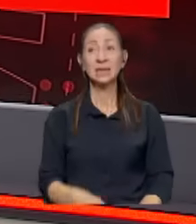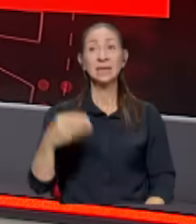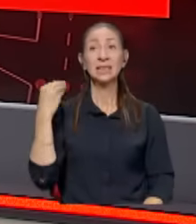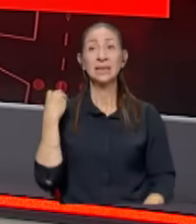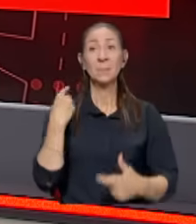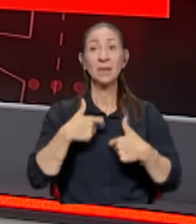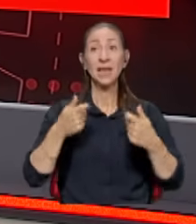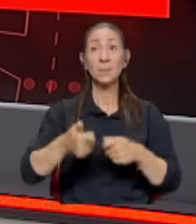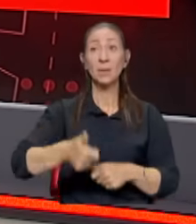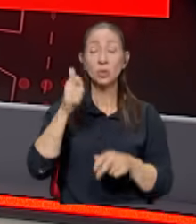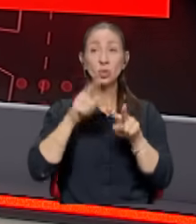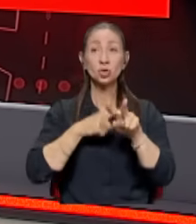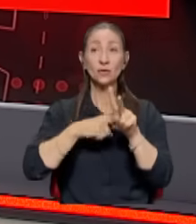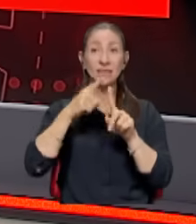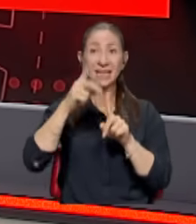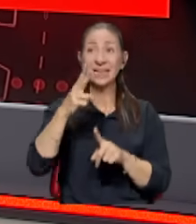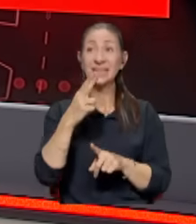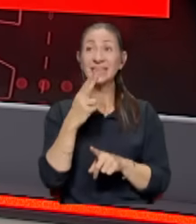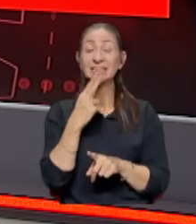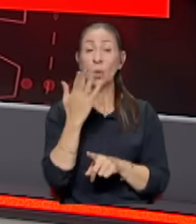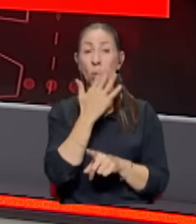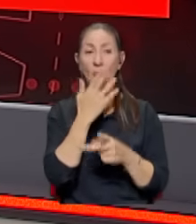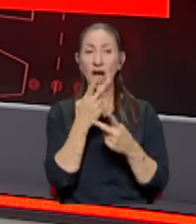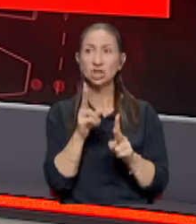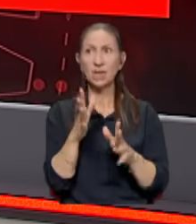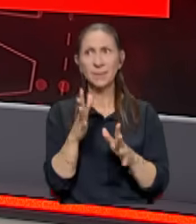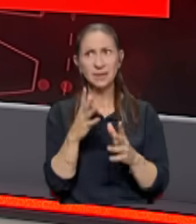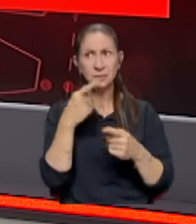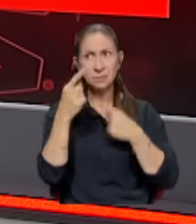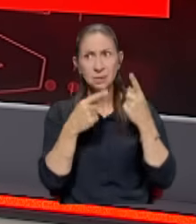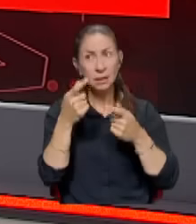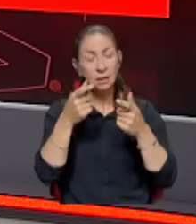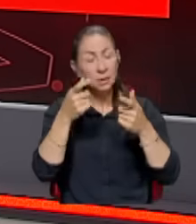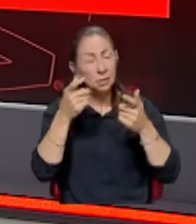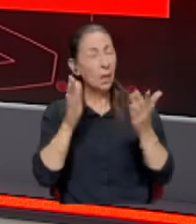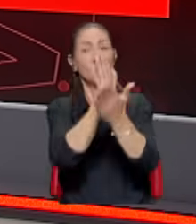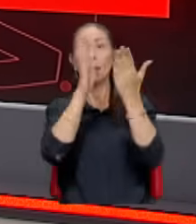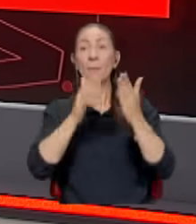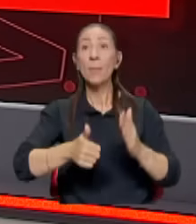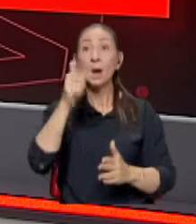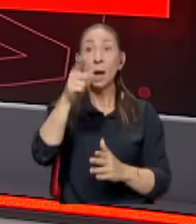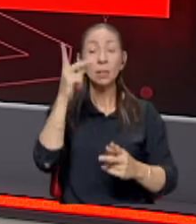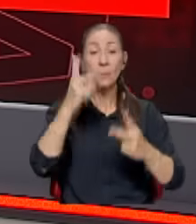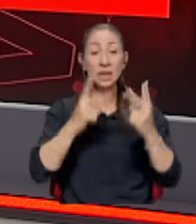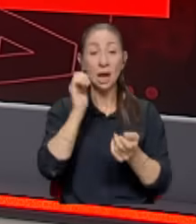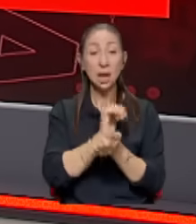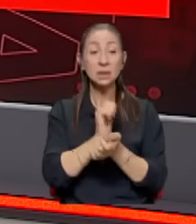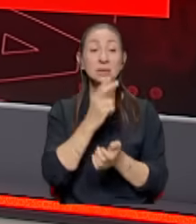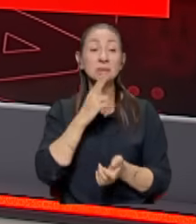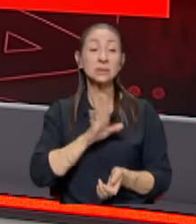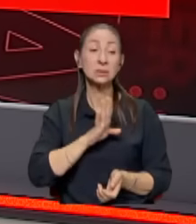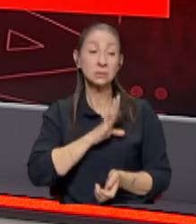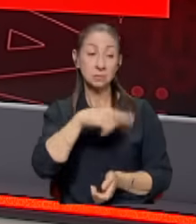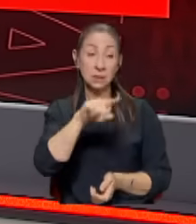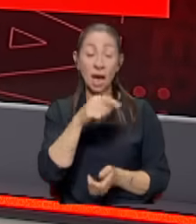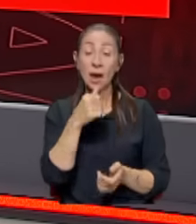Yeni Milli Eğitim Bakanı Yusuf Tekin'in kız okulları açılabilir çıkışı tepki çekti. Bakan bazı ailelerin kız